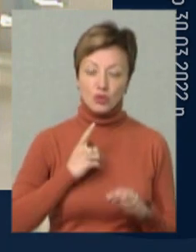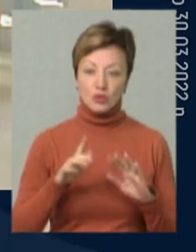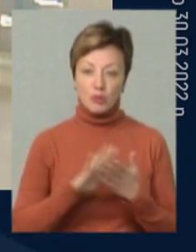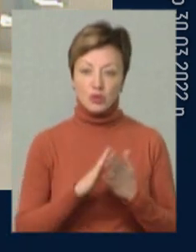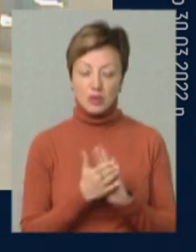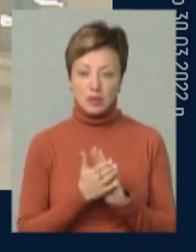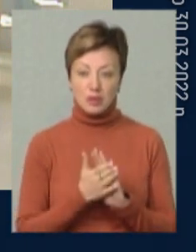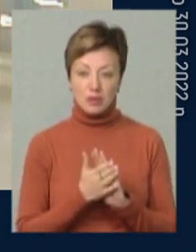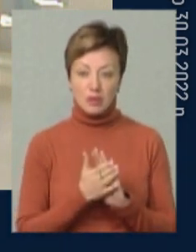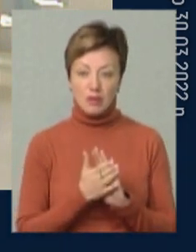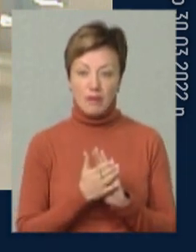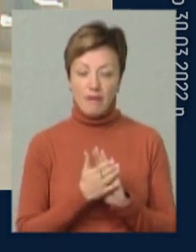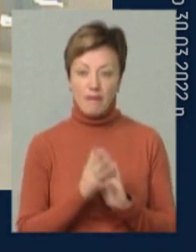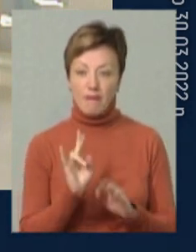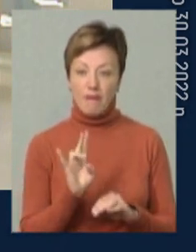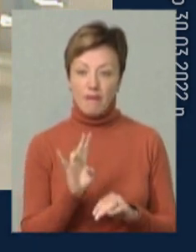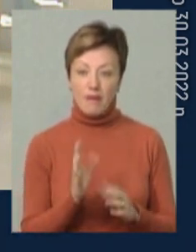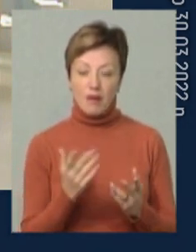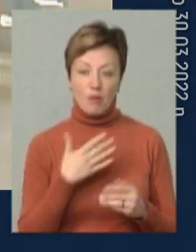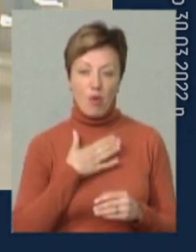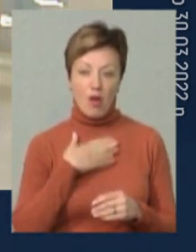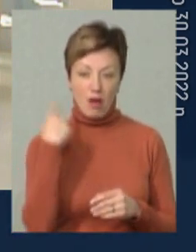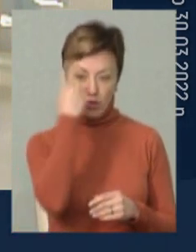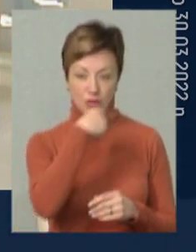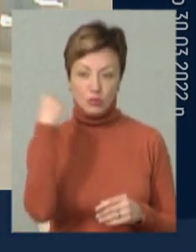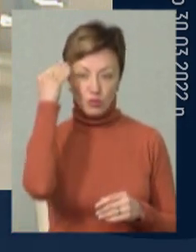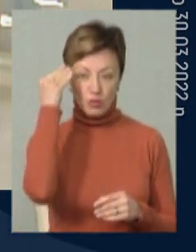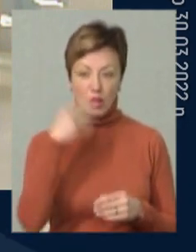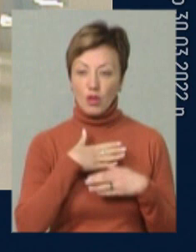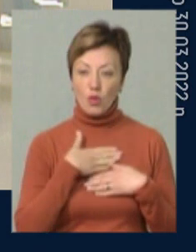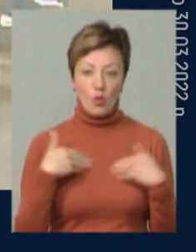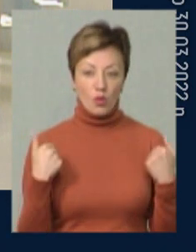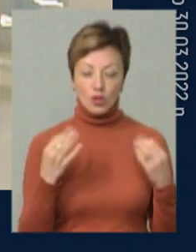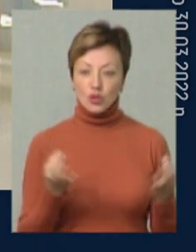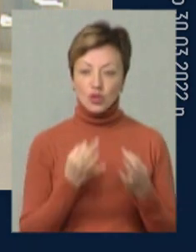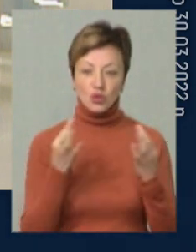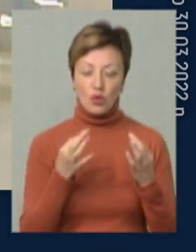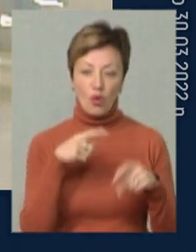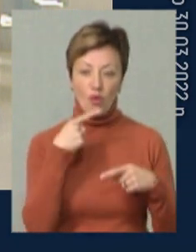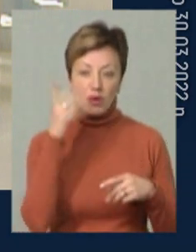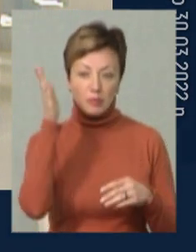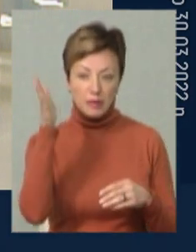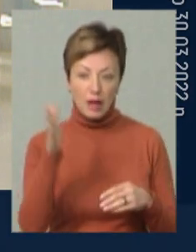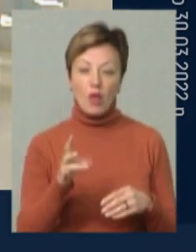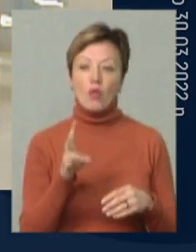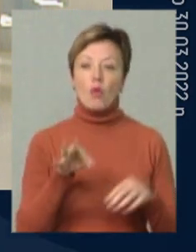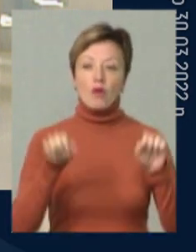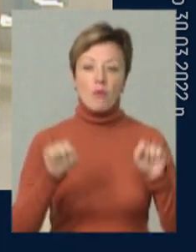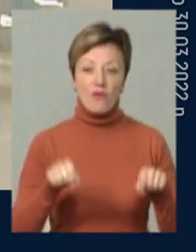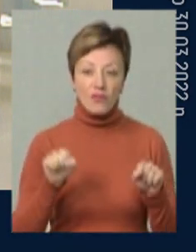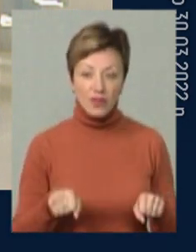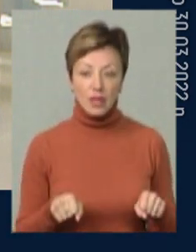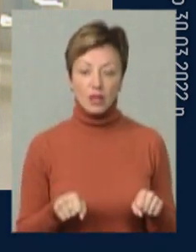І це моя суб'єктивна думка, не хочеться нічого прогнозувати, але цілком